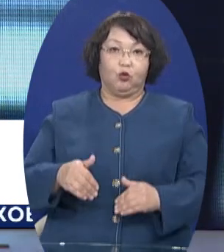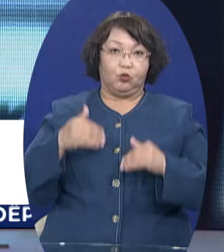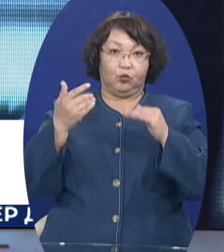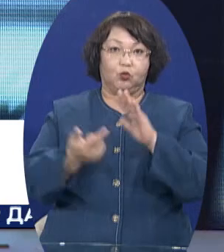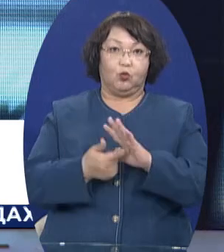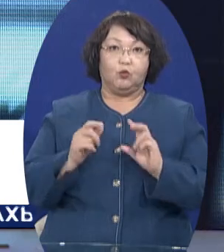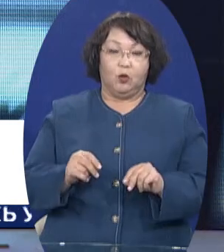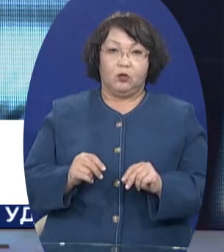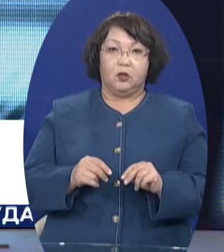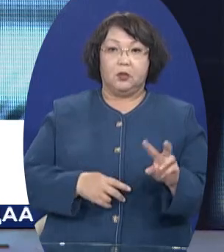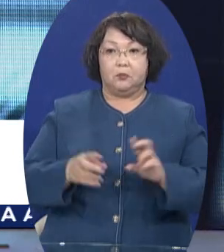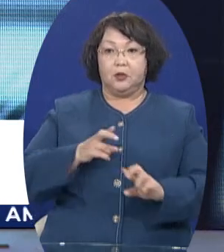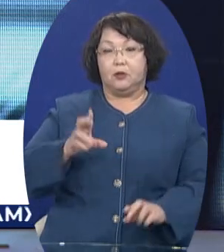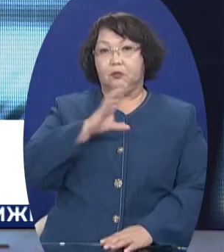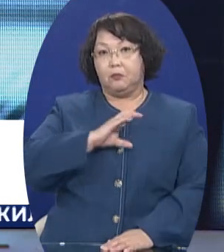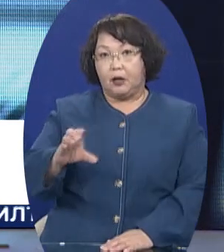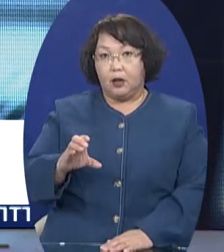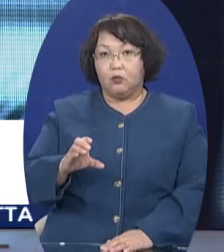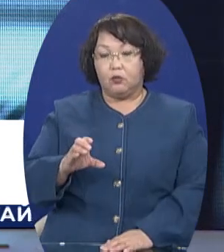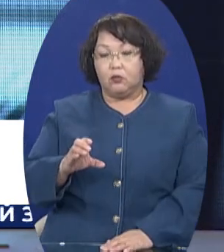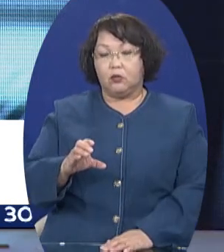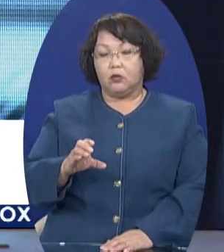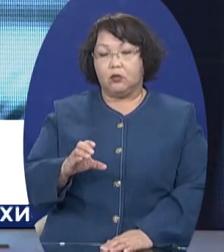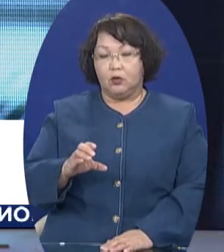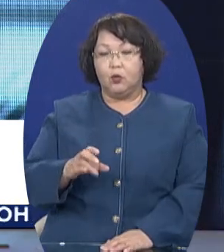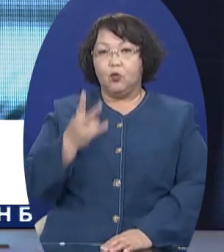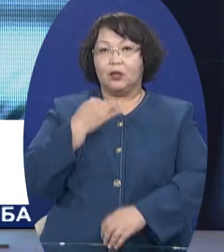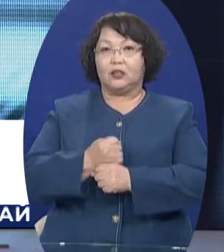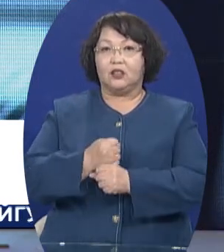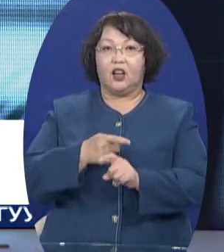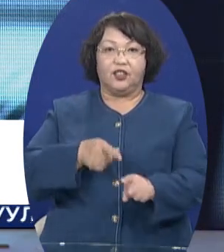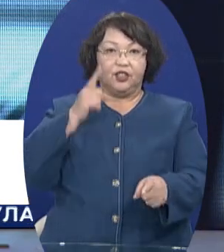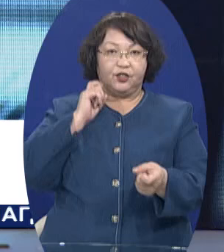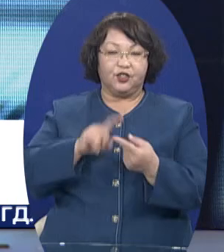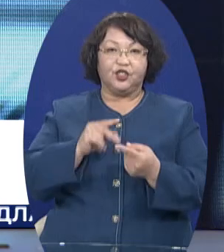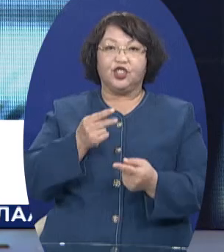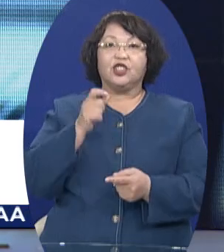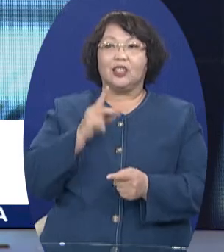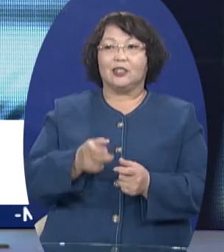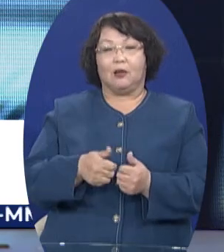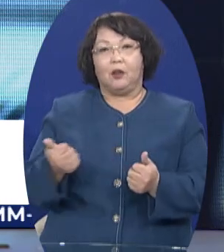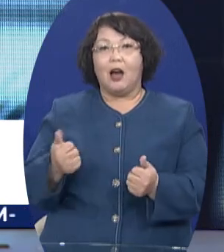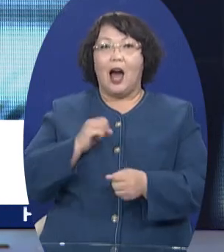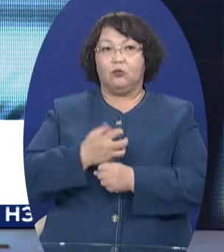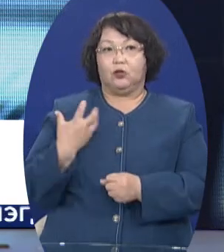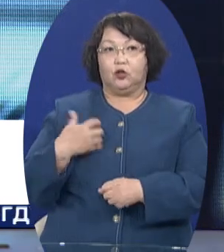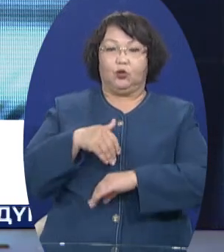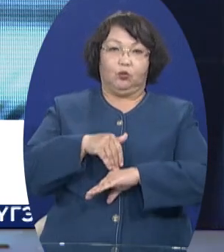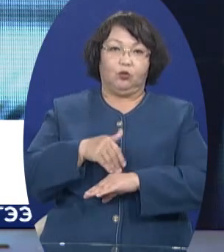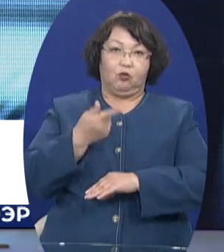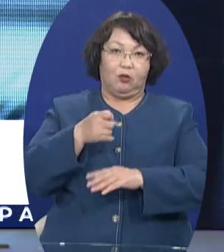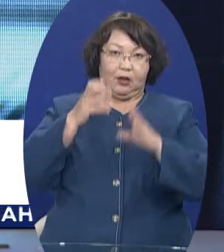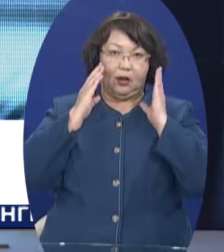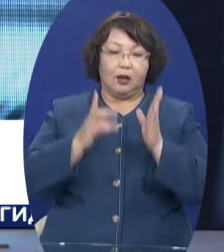юм. Тиймээс бизнесийн байгууллагууд цар хүрээ үйл ажиллагааны чиглэлээс үл хамааран хариуцлагатай тогтвортой байдалд анхаарах нь чухал гэдгийг